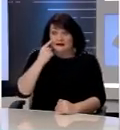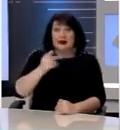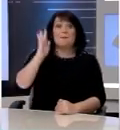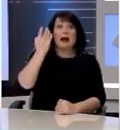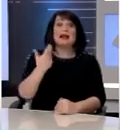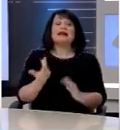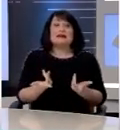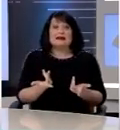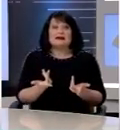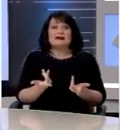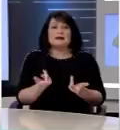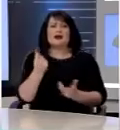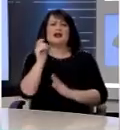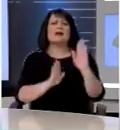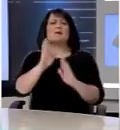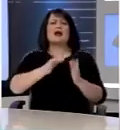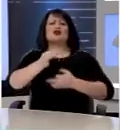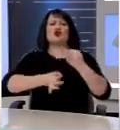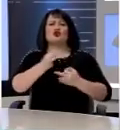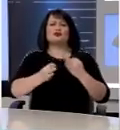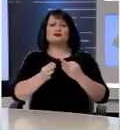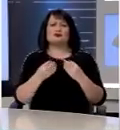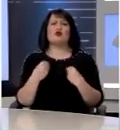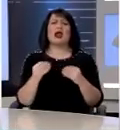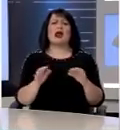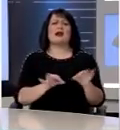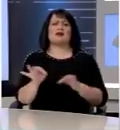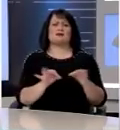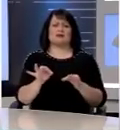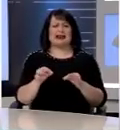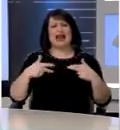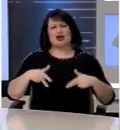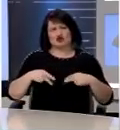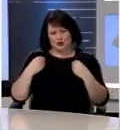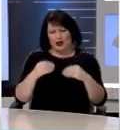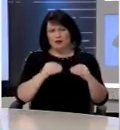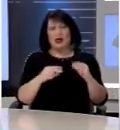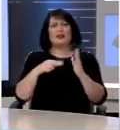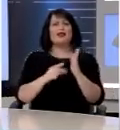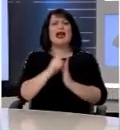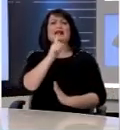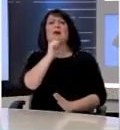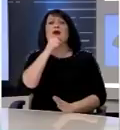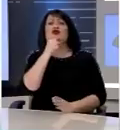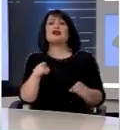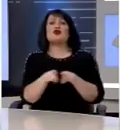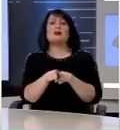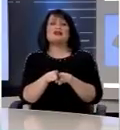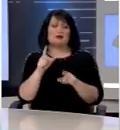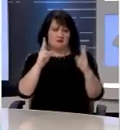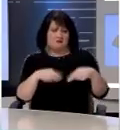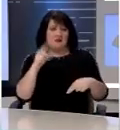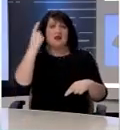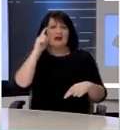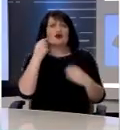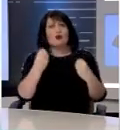κάποτε χρηματοοικονομικός σύμβουλος αποκρατικοποιήσεων το 2011 στον κύριο Παπακοσταντίνου. Δεν ξέρω τι είναι ο άνθρωπος,